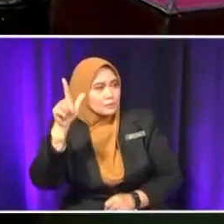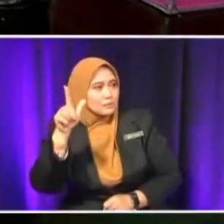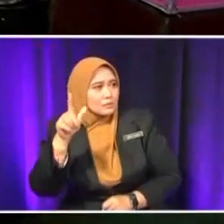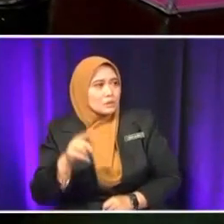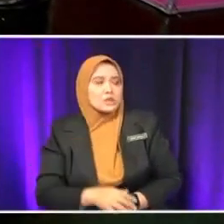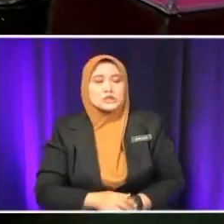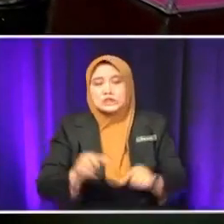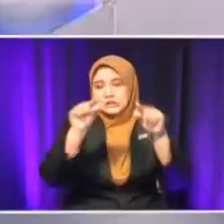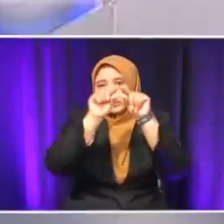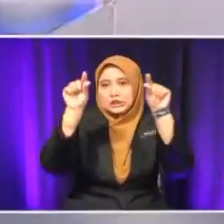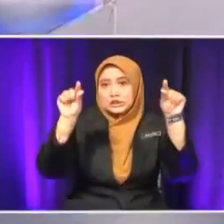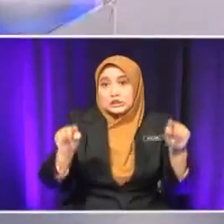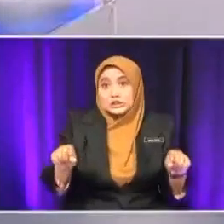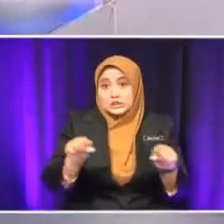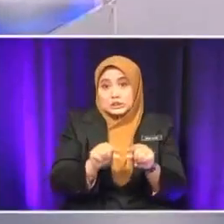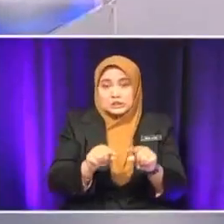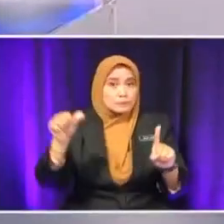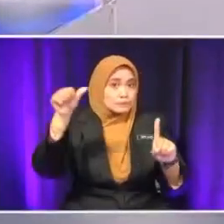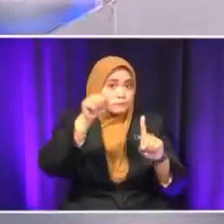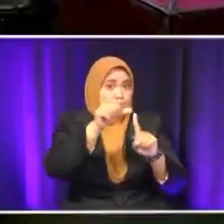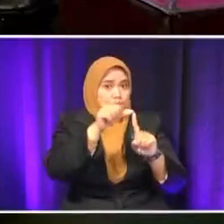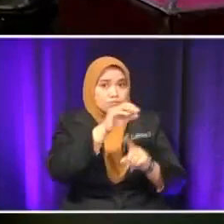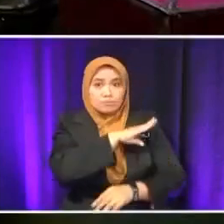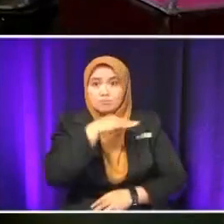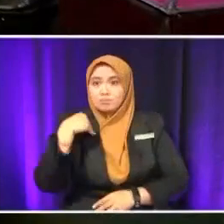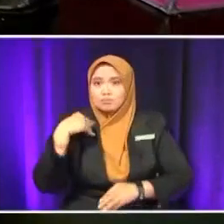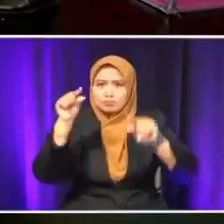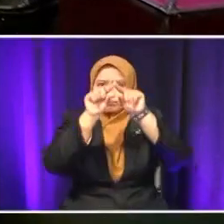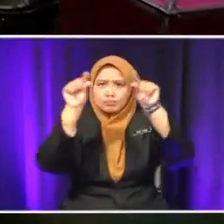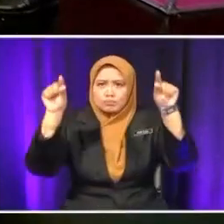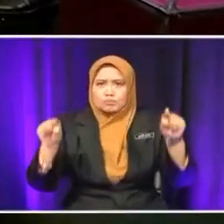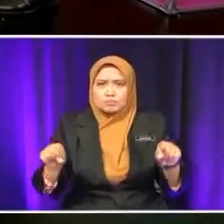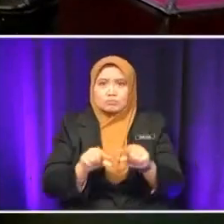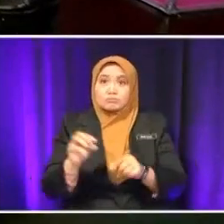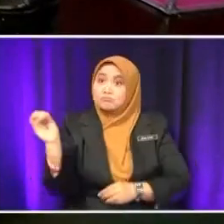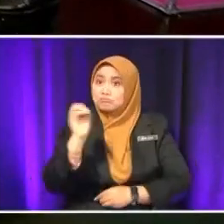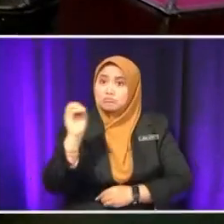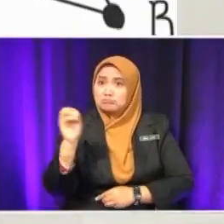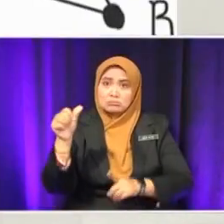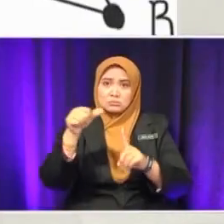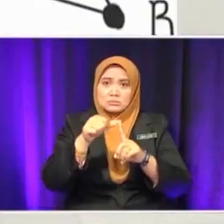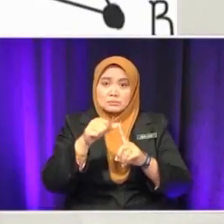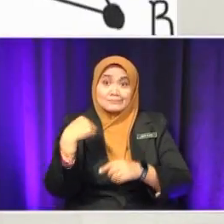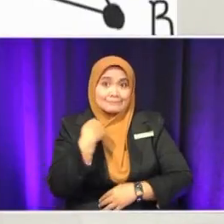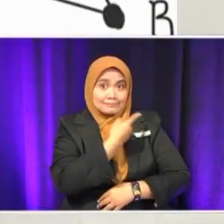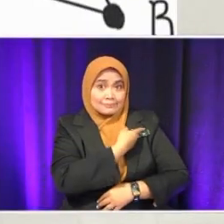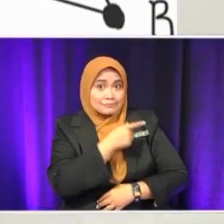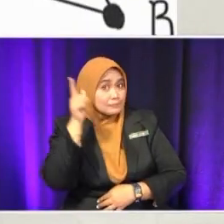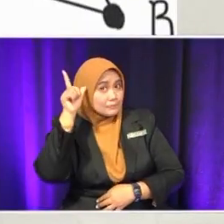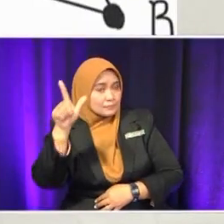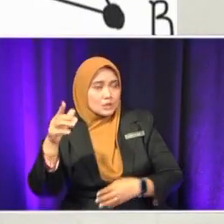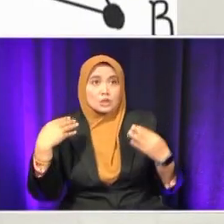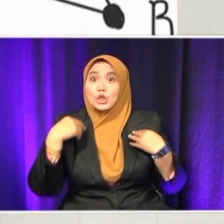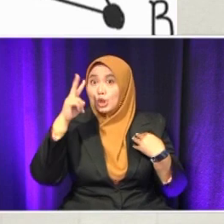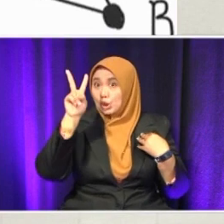terarah dan graf tak terarah. Jadi, bandingkan graf ini. Kita ada dua graf kat sini. Okey. Kedua-duanya